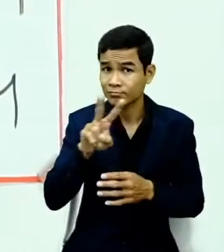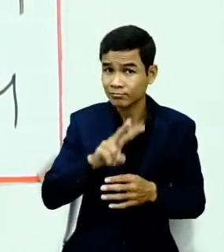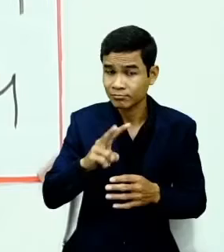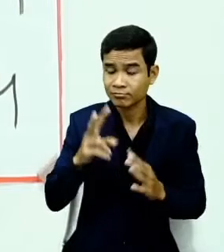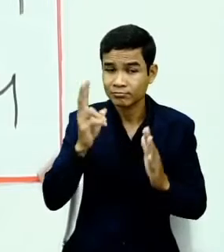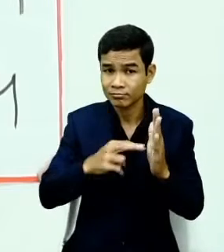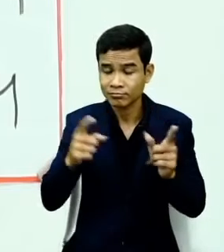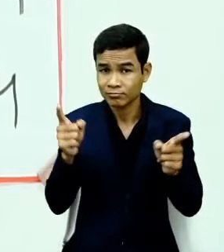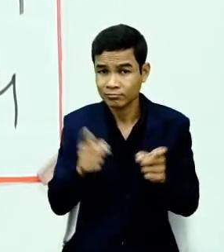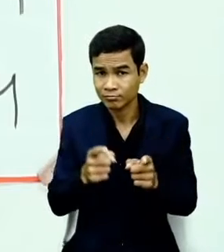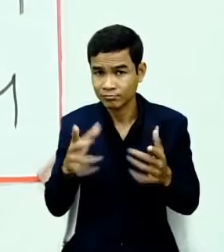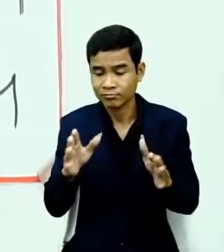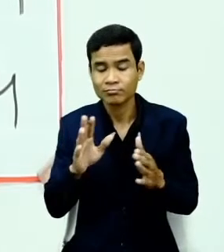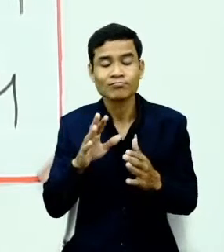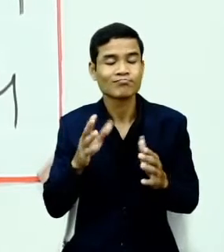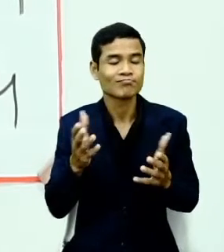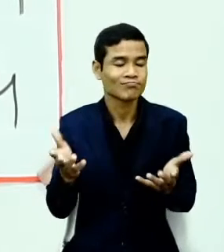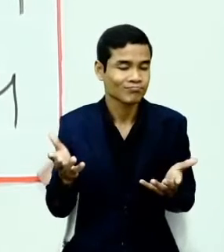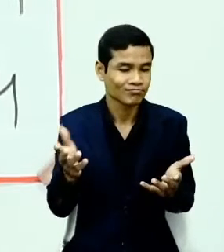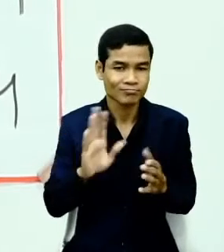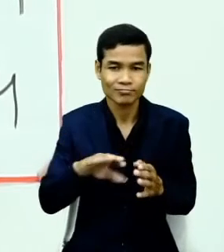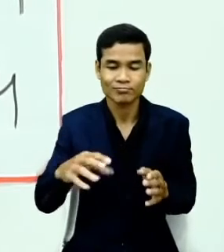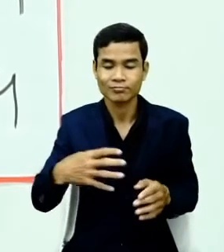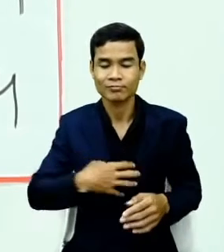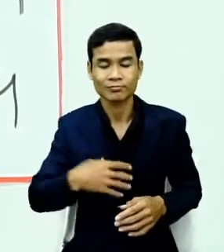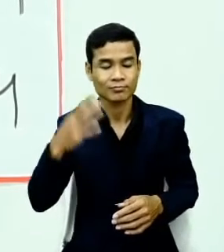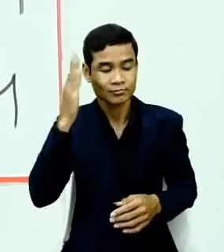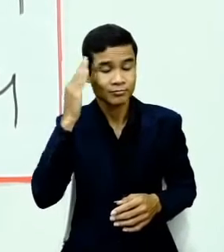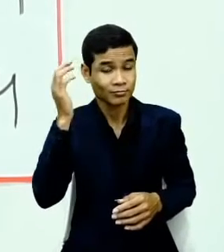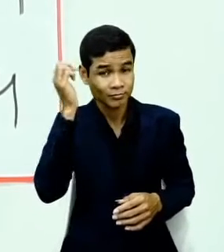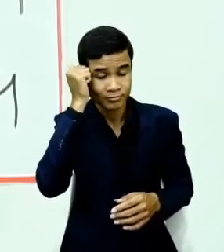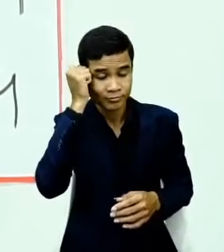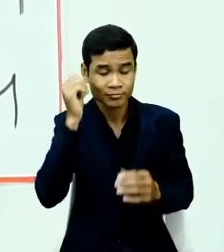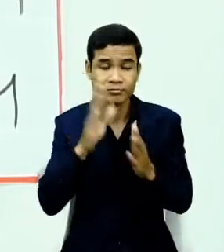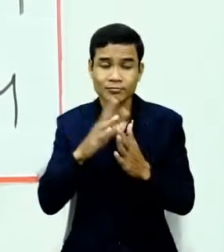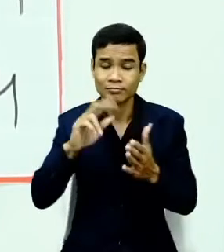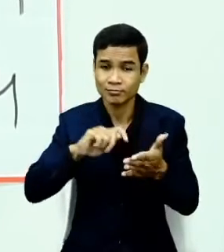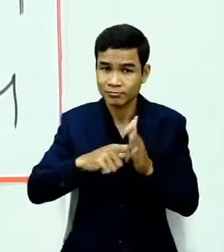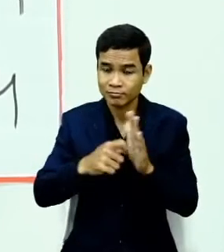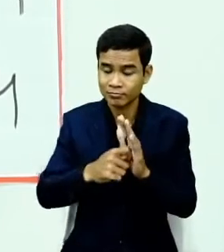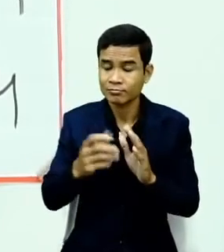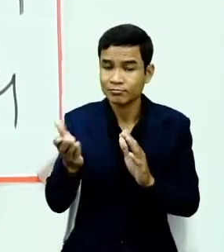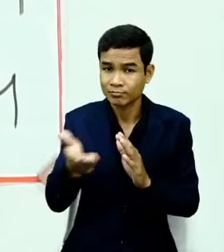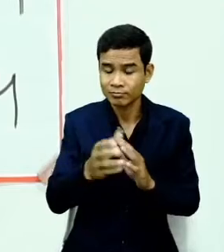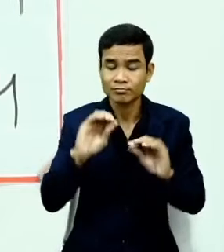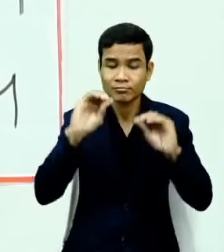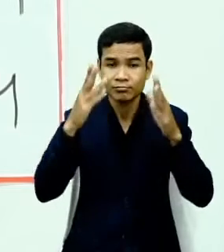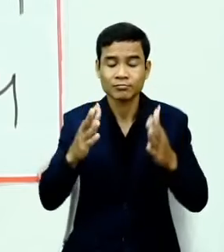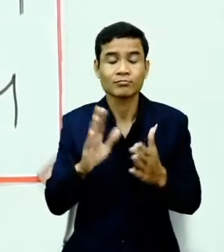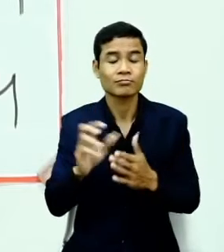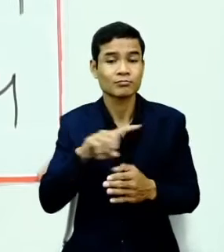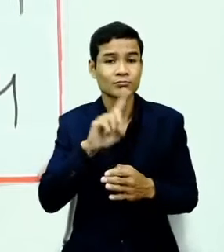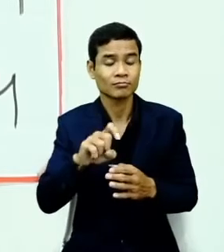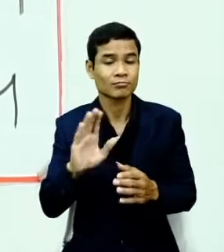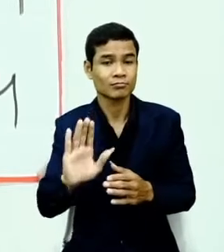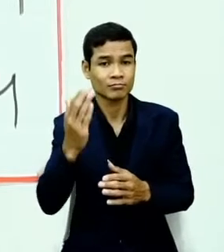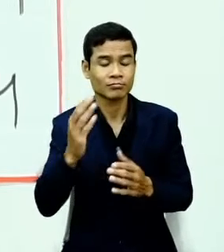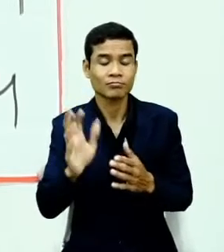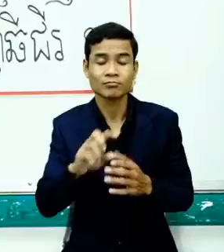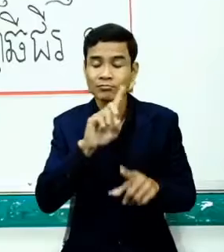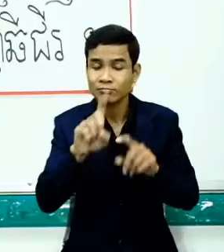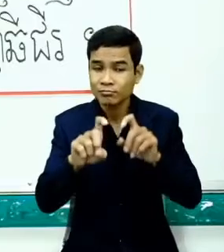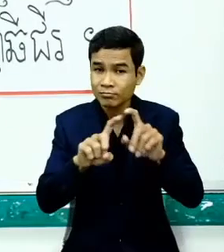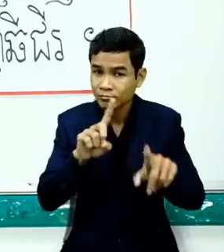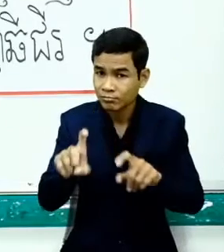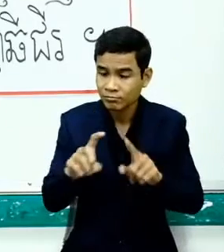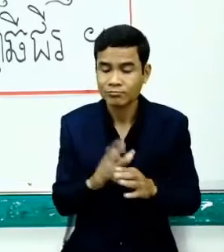បស់យើងរួចមកអ្នកគ្រូចង់ដឹងថាតើកូនណាខ្លះចង់ចាំនៅខ្លឹមសាររបស់យើងខ្លះតើអ្នកគ្រូនឹងមានសំណួរមួយចំនួនសួរទៅកាន់កូនកូនទាំងអស់គ្